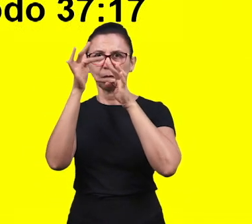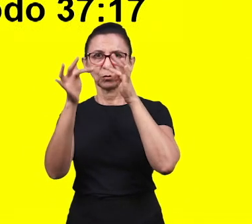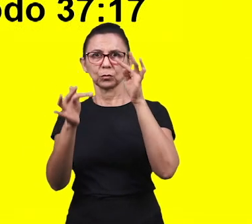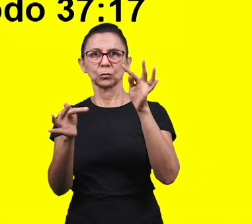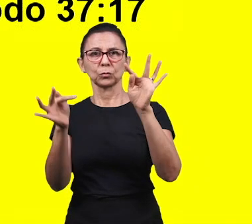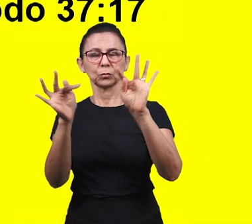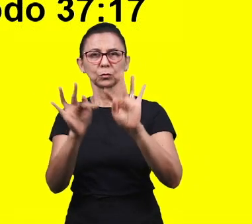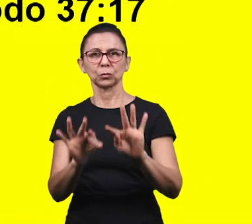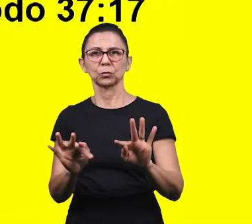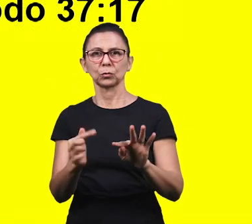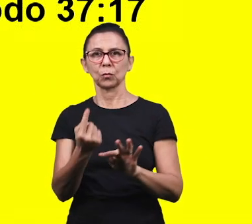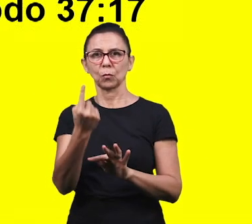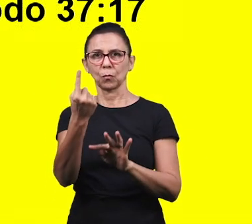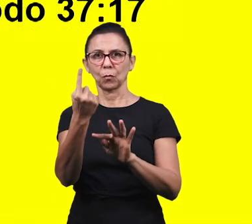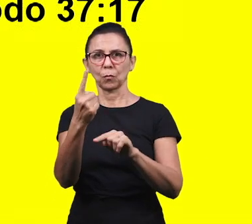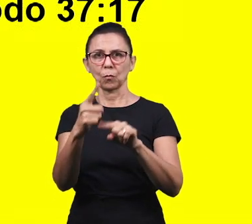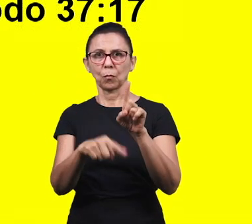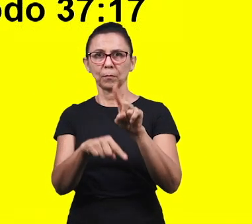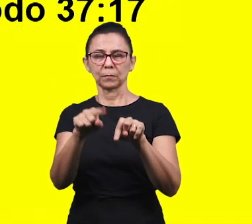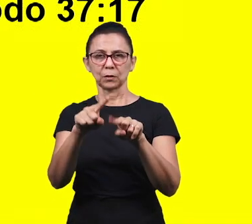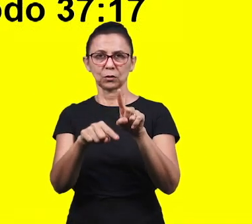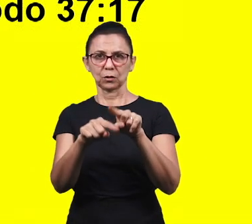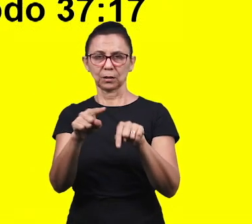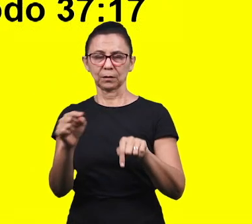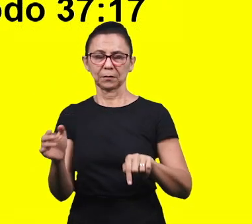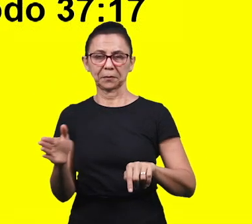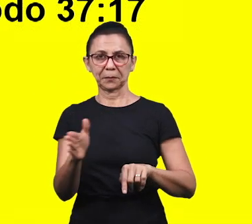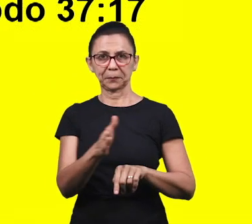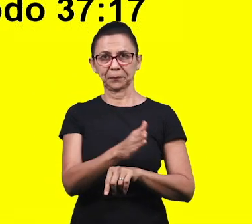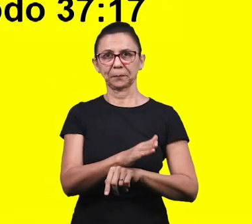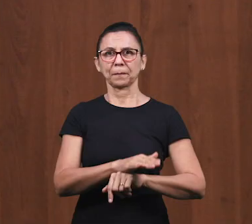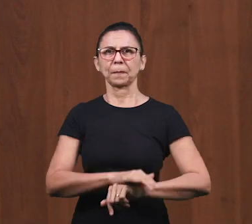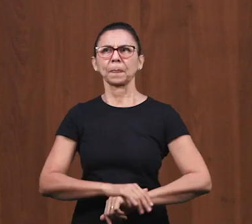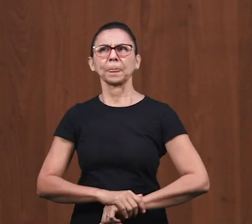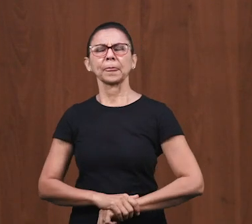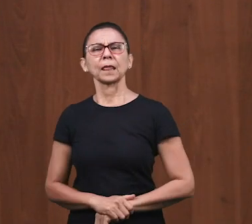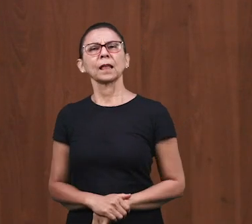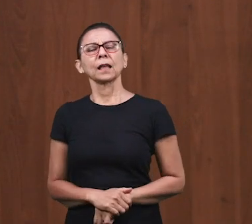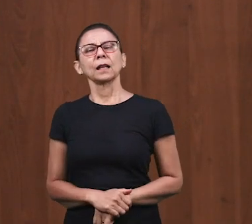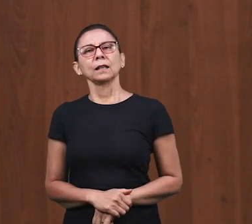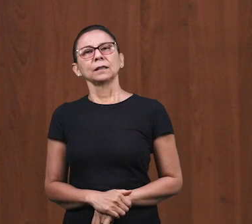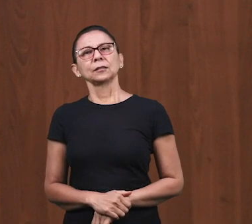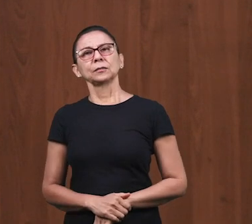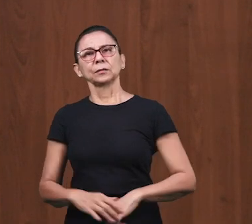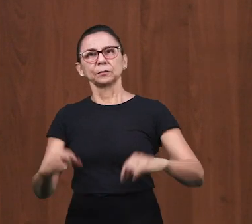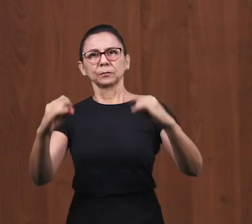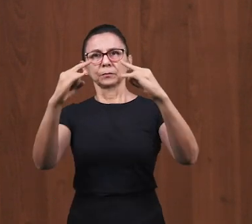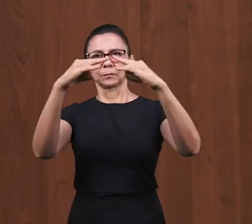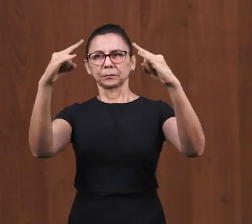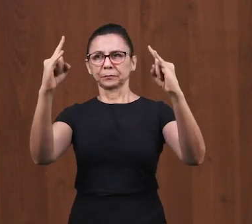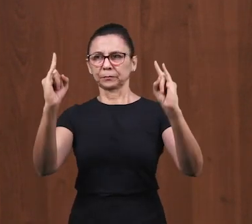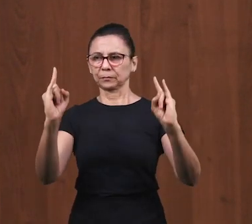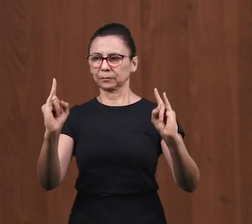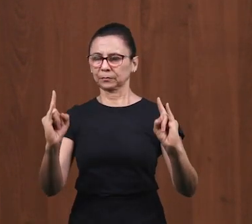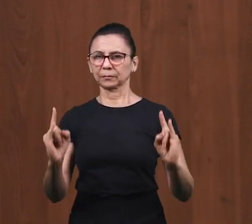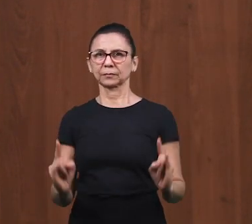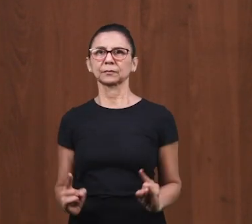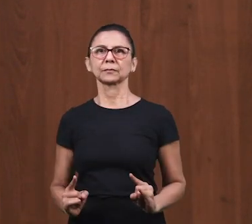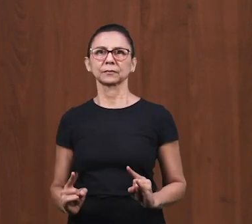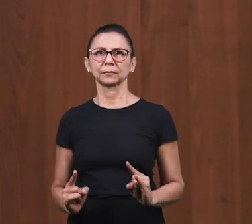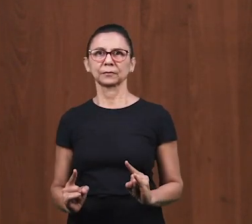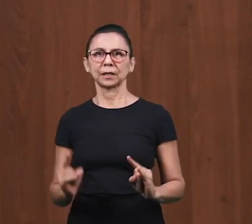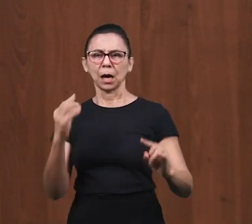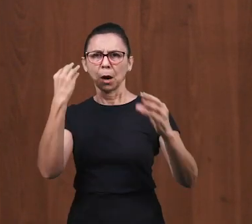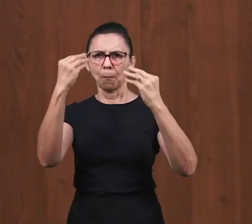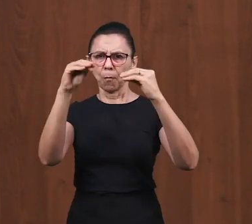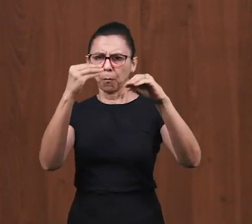seule pièce. Le tabernacle, il était monté pour l'adoration du Seigneur. Et là, le Seigneur,